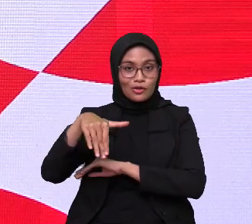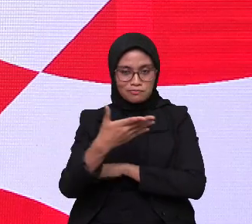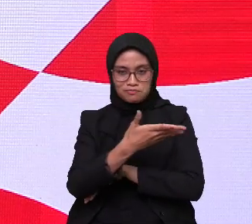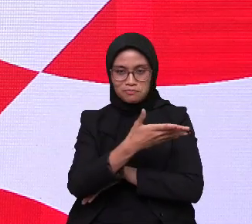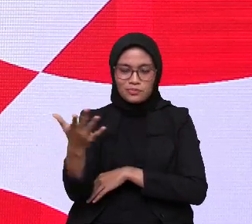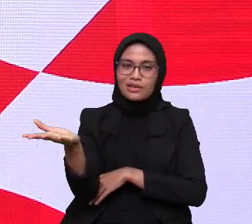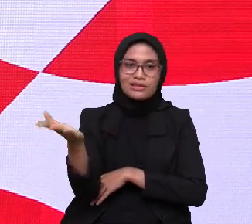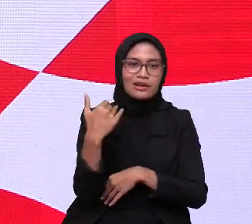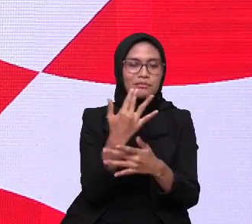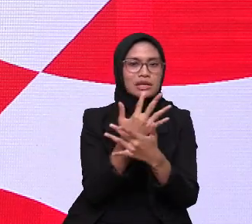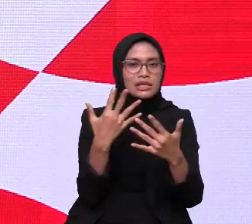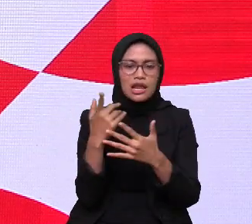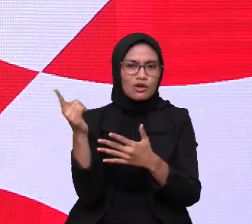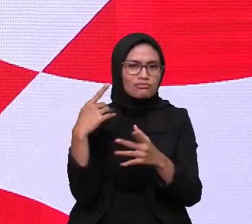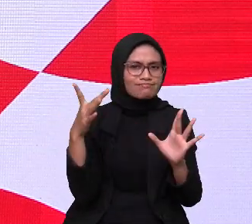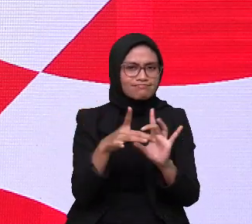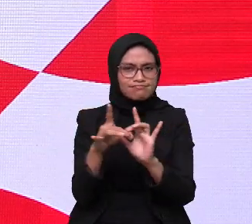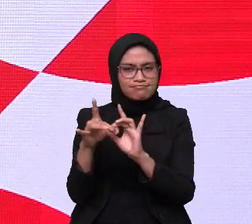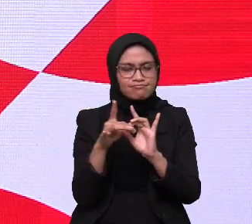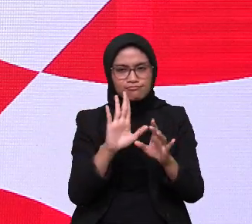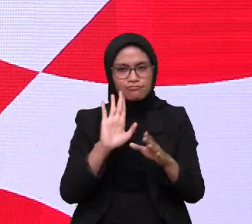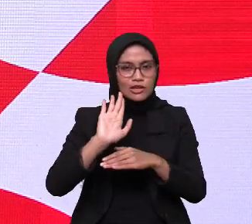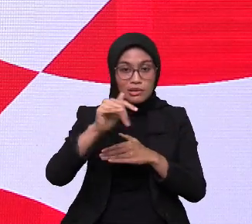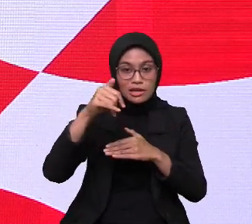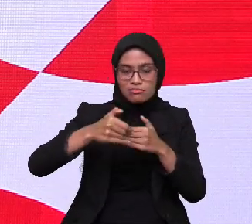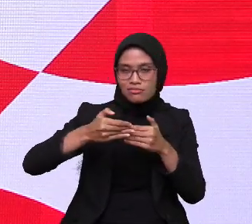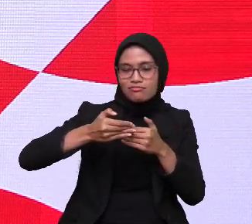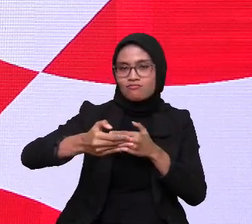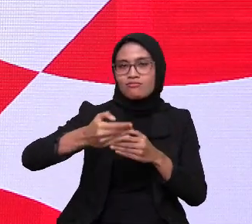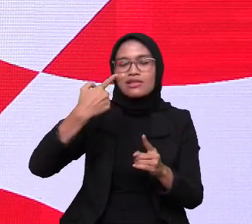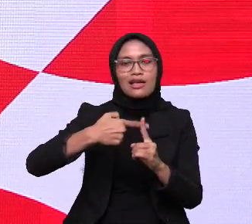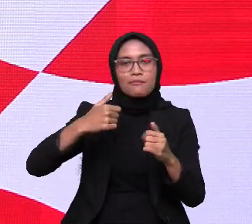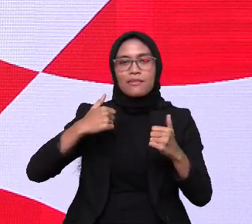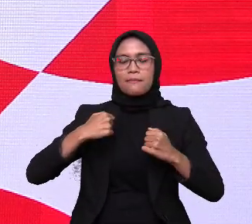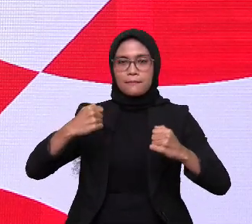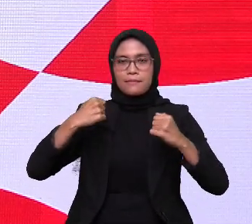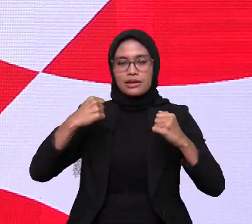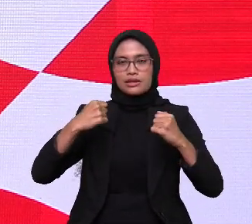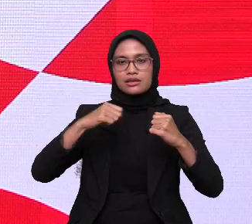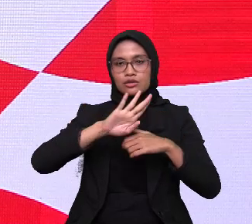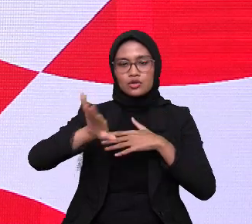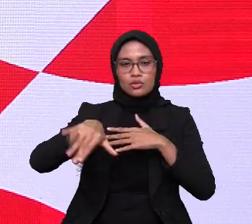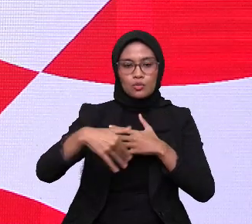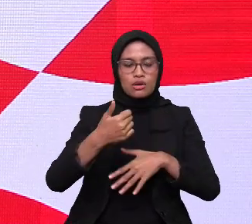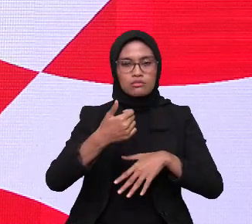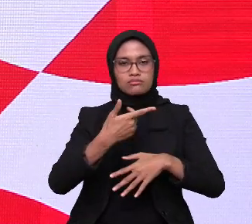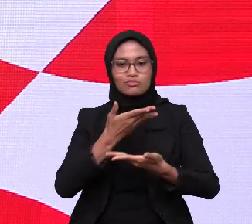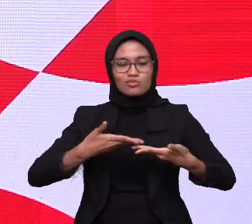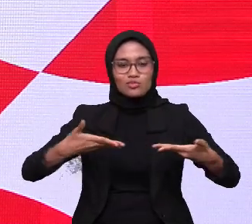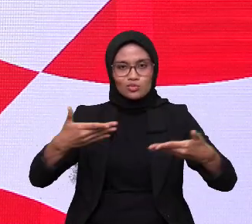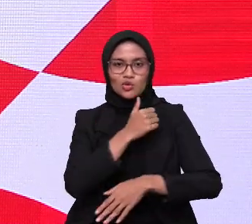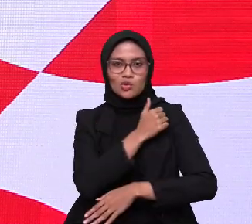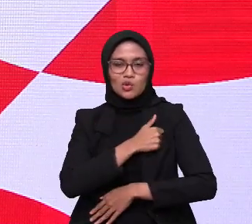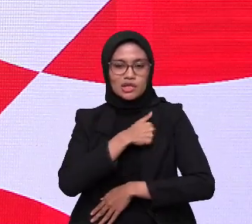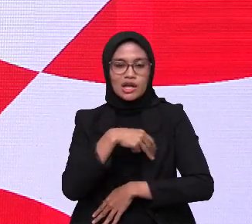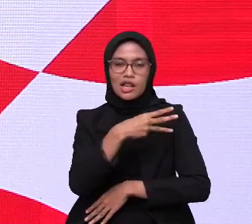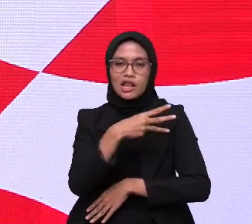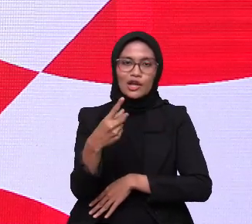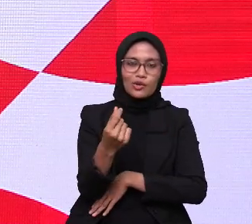menyongsong perubahan ke depan yang lebih baik dengan menggerakkan seluruh sektor sosial dan ekonomi di masa